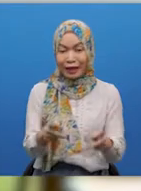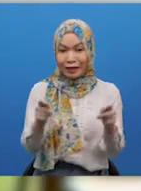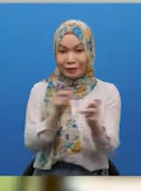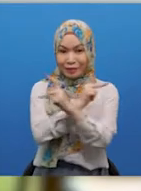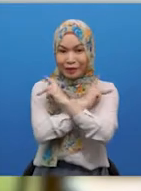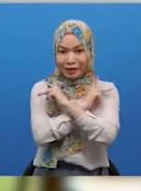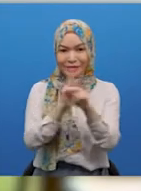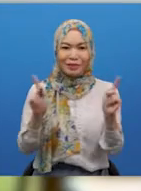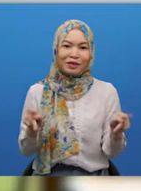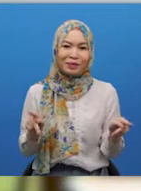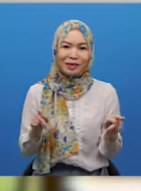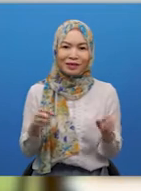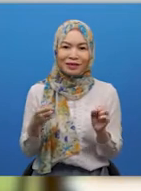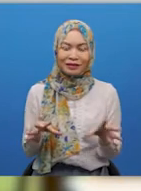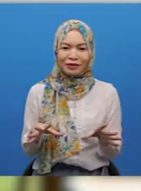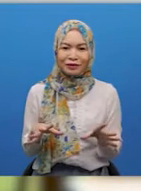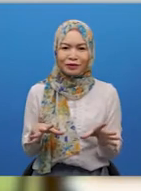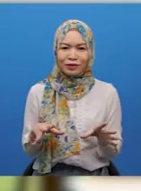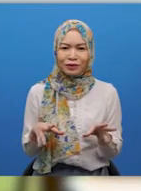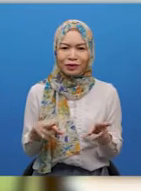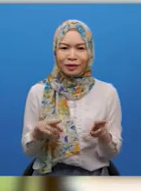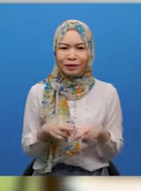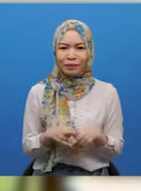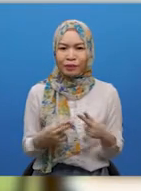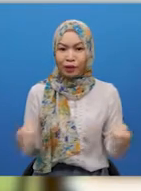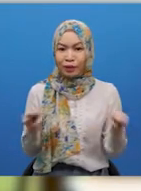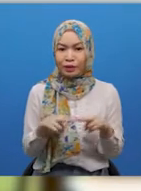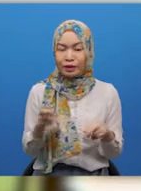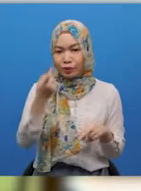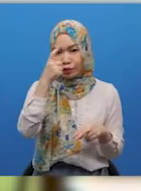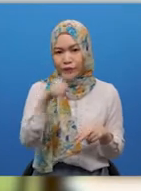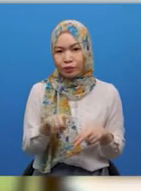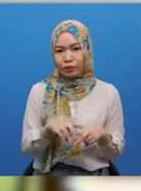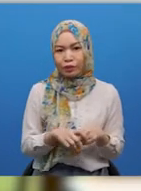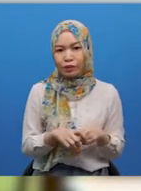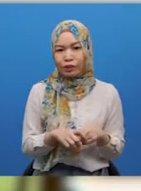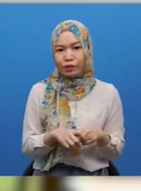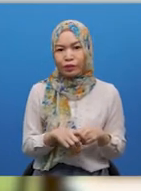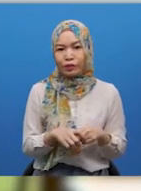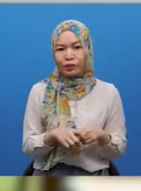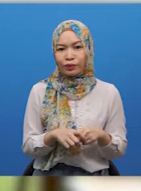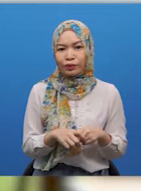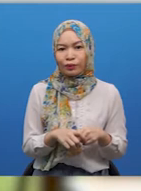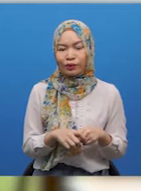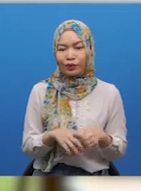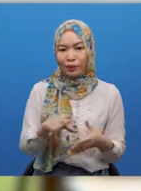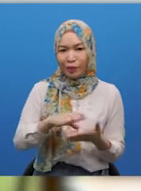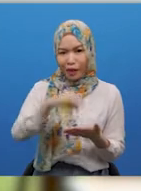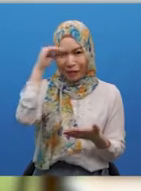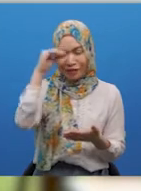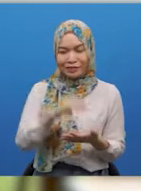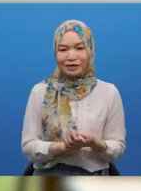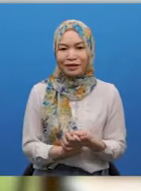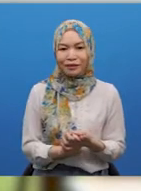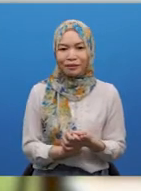Terima kasih kerana pelajar-pelajar telah berusaha untuk memberikan jawapan yang tepat dan fokus ketika cikgu